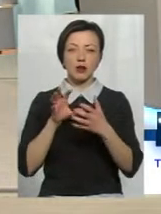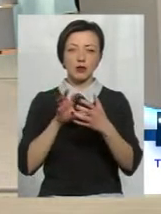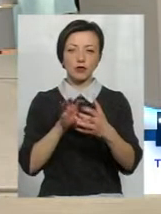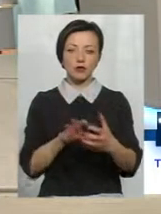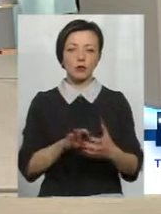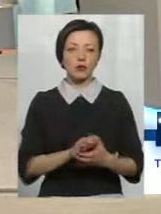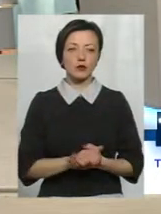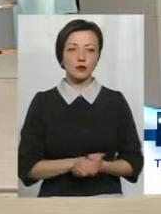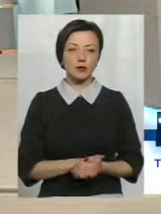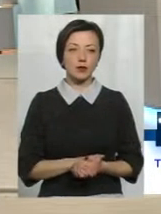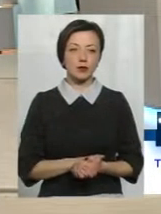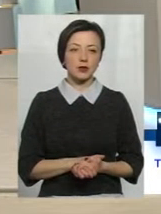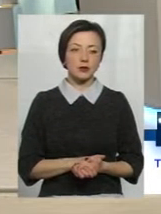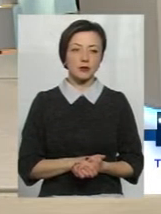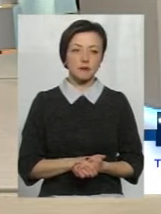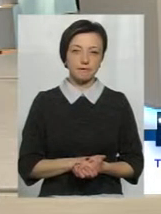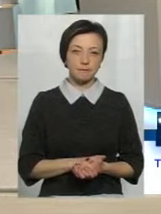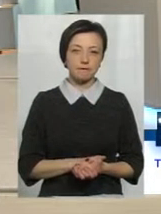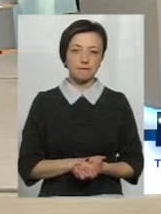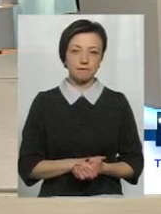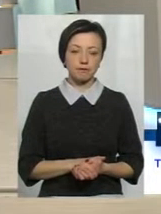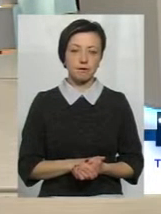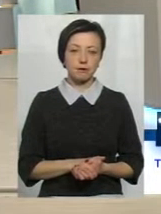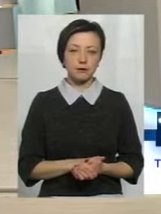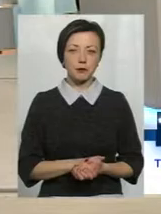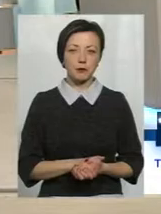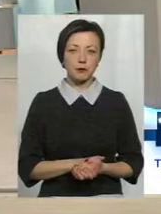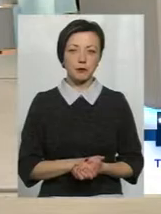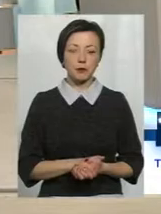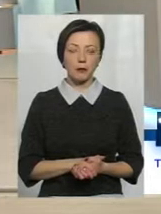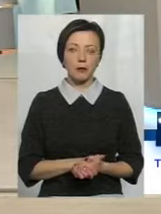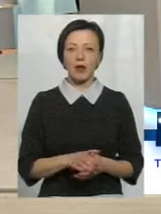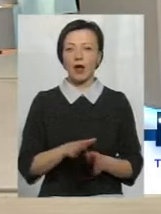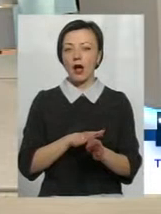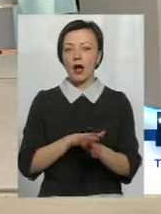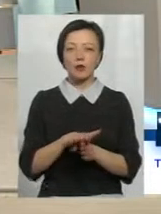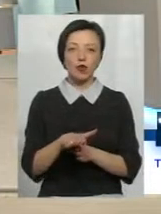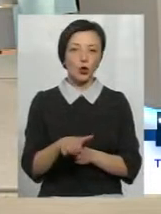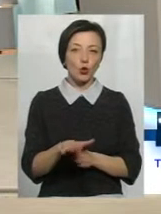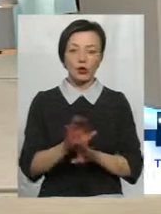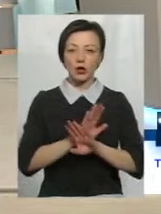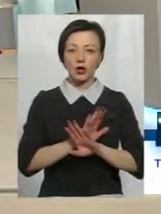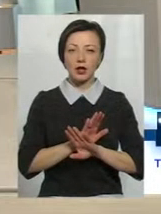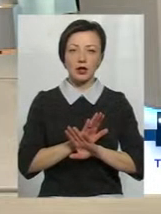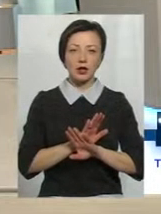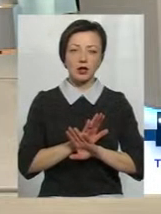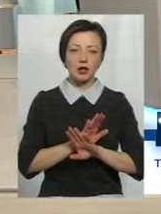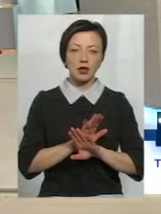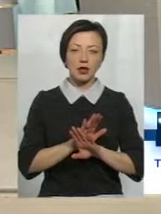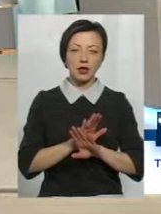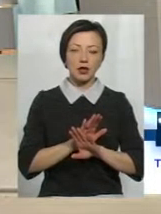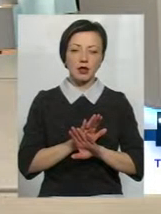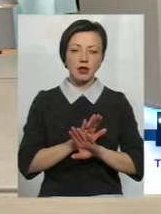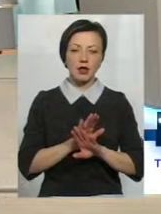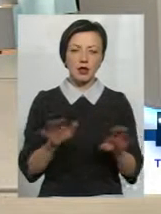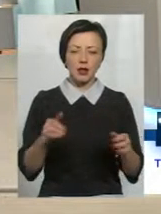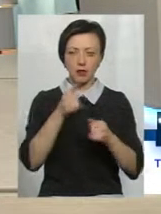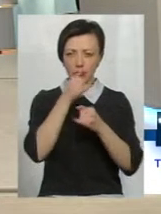соціальний автобуса, він абсолютно не повноважений